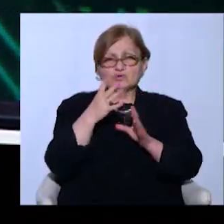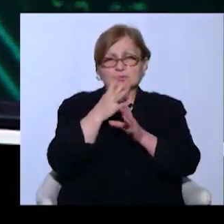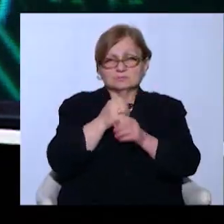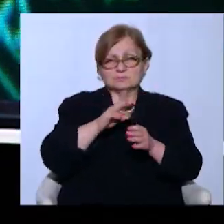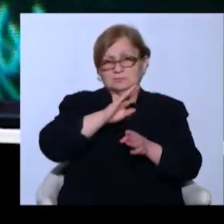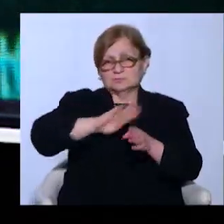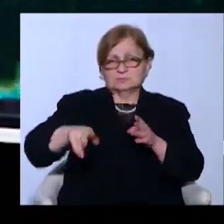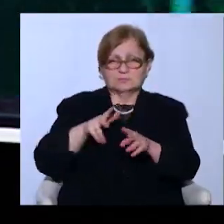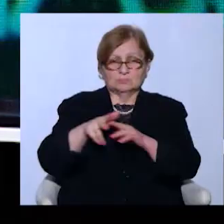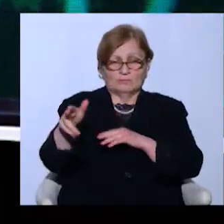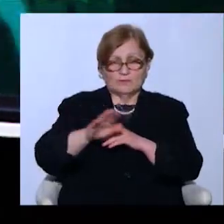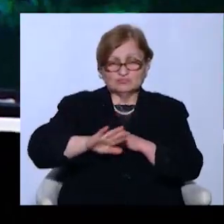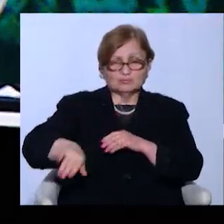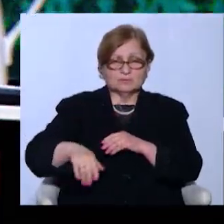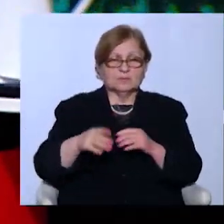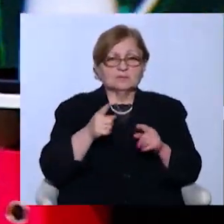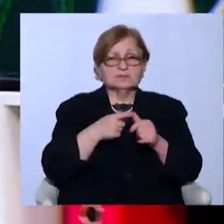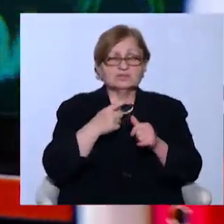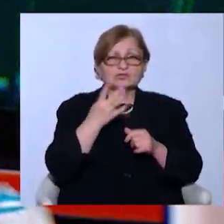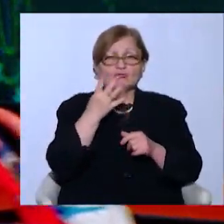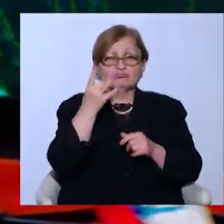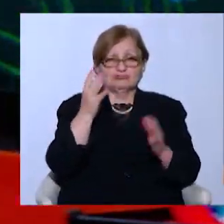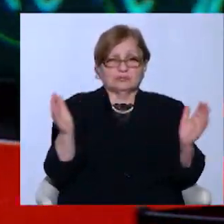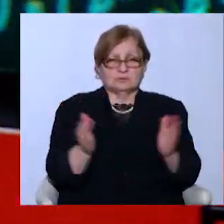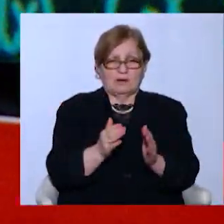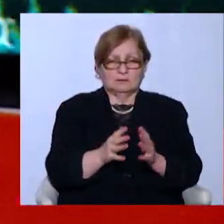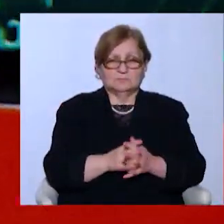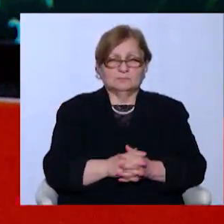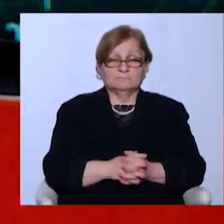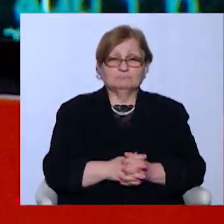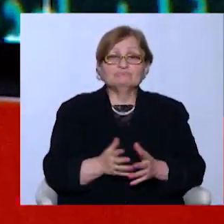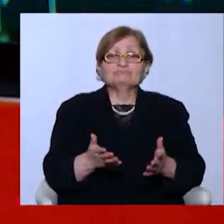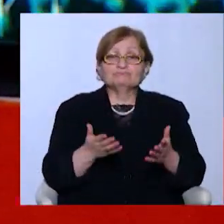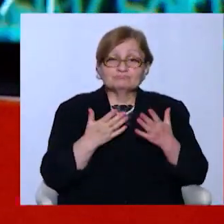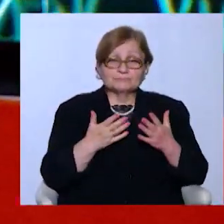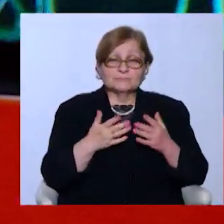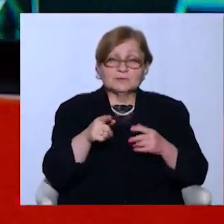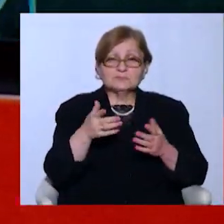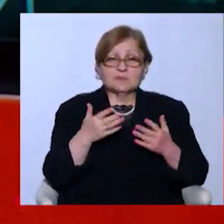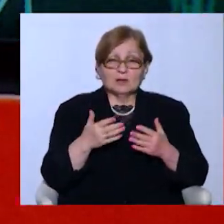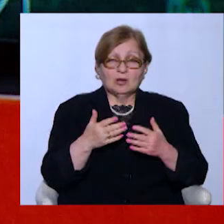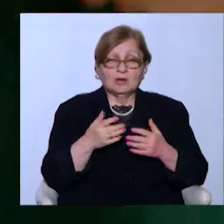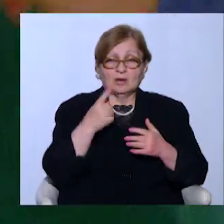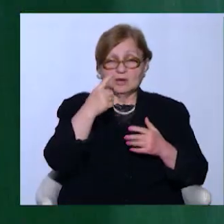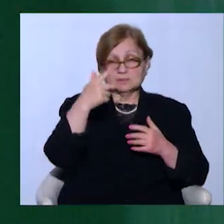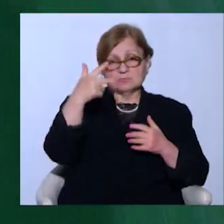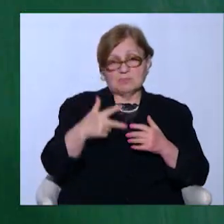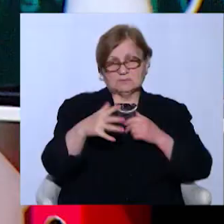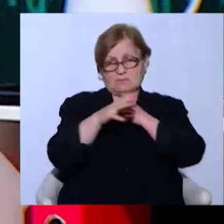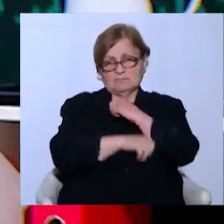სამკუთხედი, რაც ფართობის შემთხვევაში 4-ჯერ ნაკლებს ნიშნავს. ანუ ეს შეფარდება გამოდის